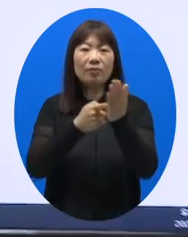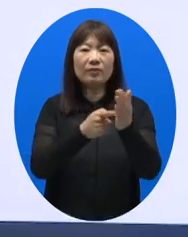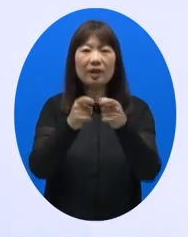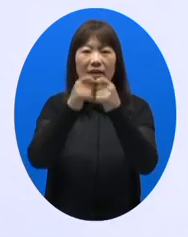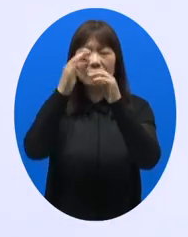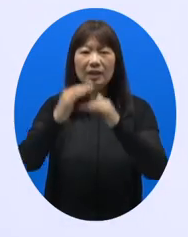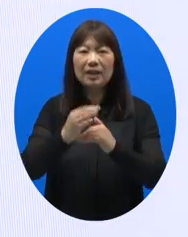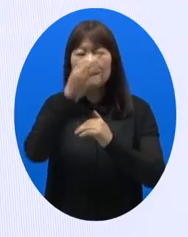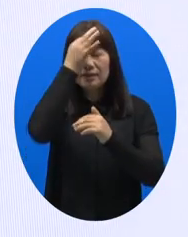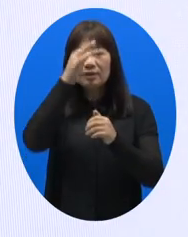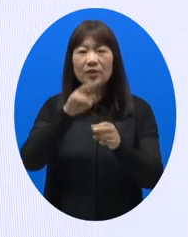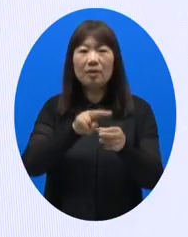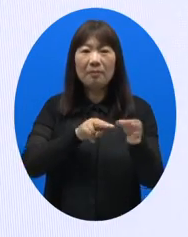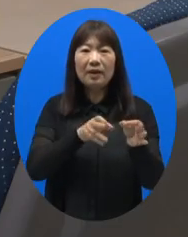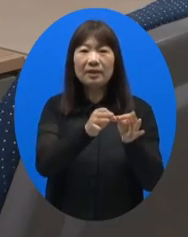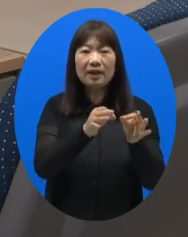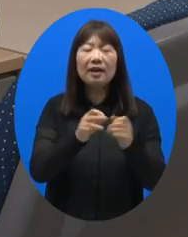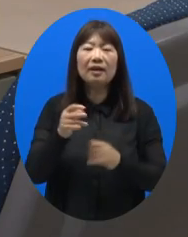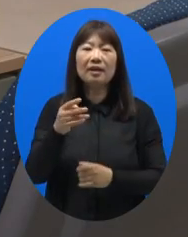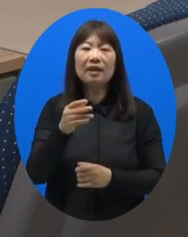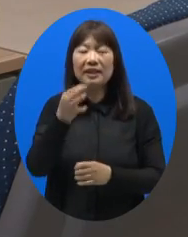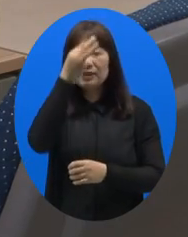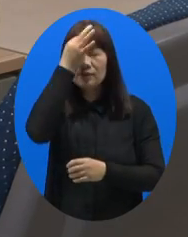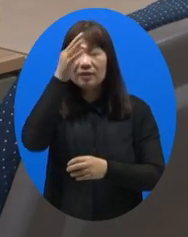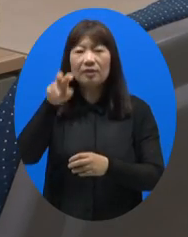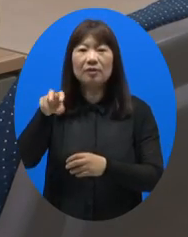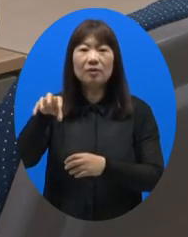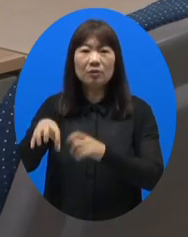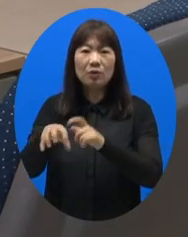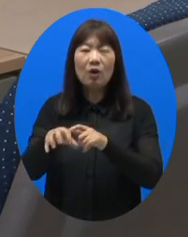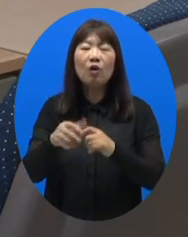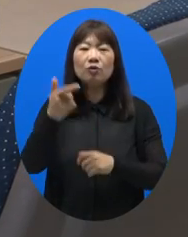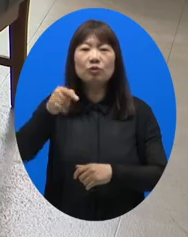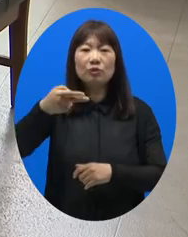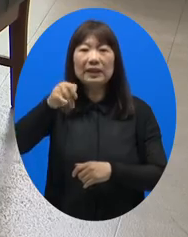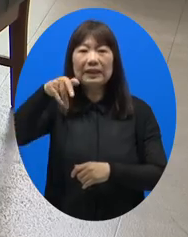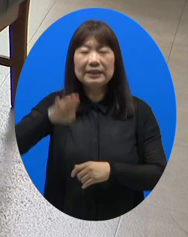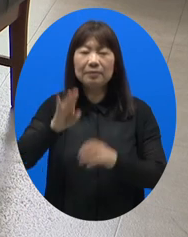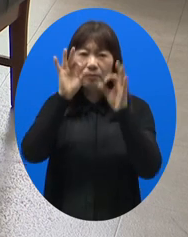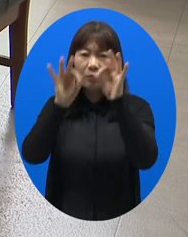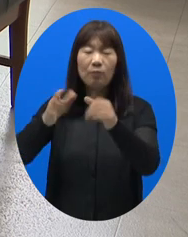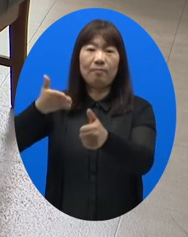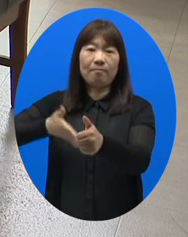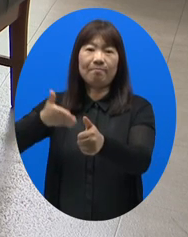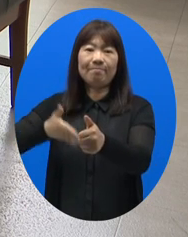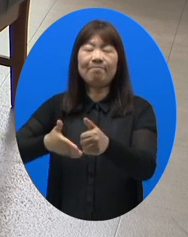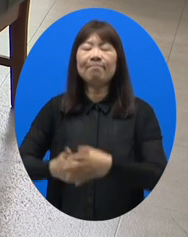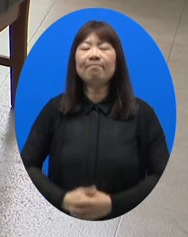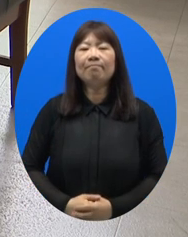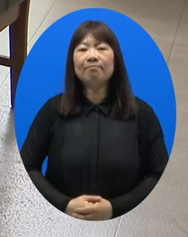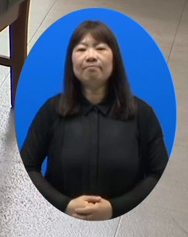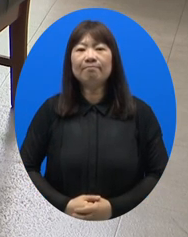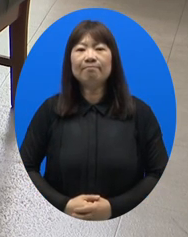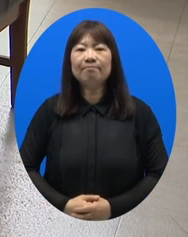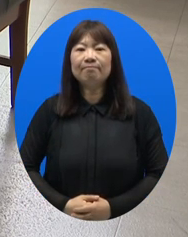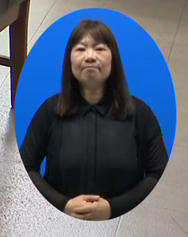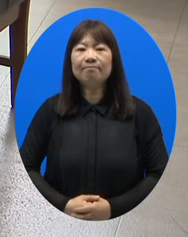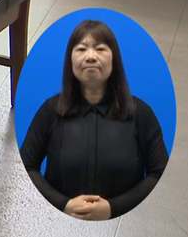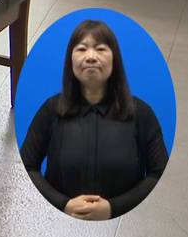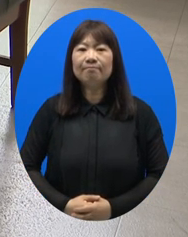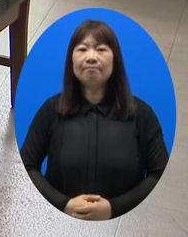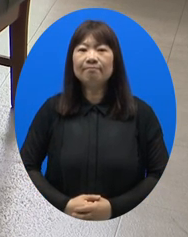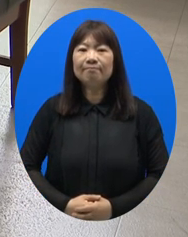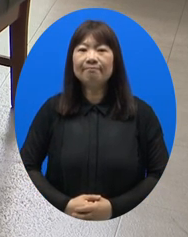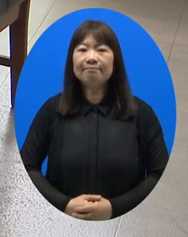경제 기술 마켓이나 경기테크노파크 경우도 누리집에 참 검이 됩니다 경주 씰 tv 최창수 입니다